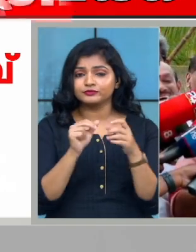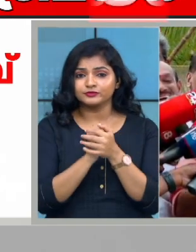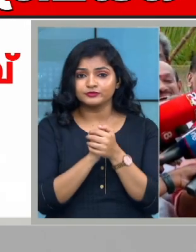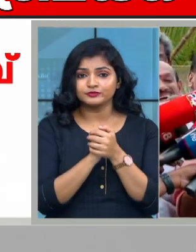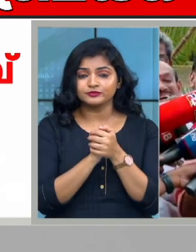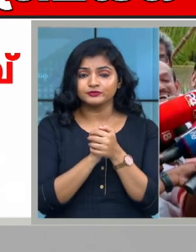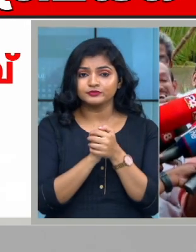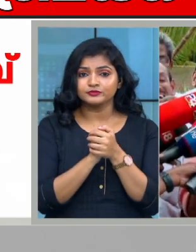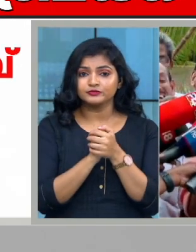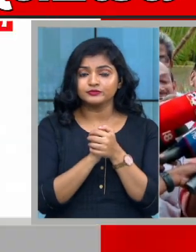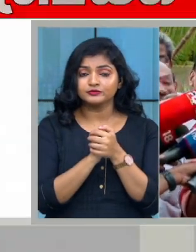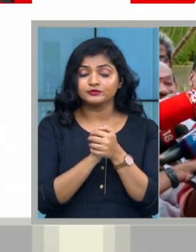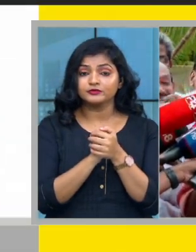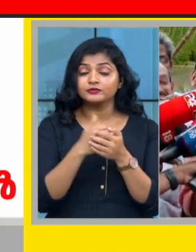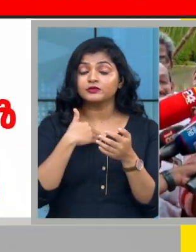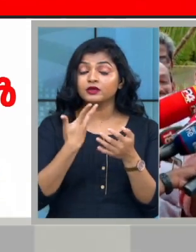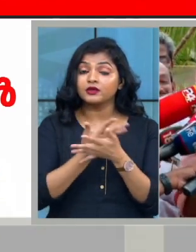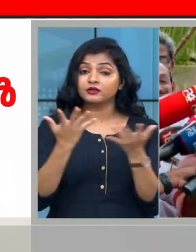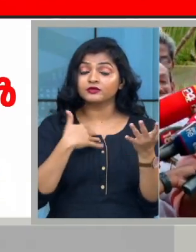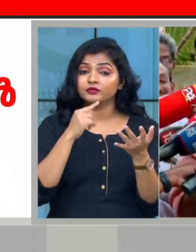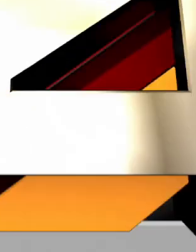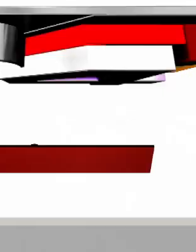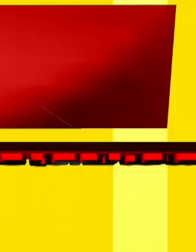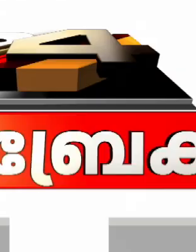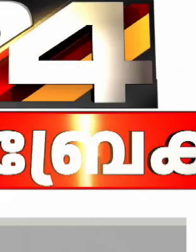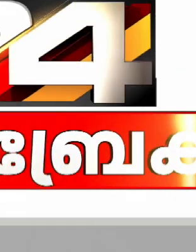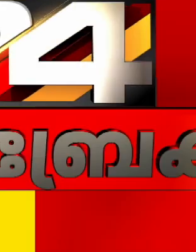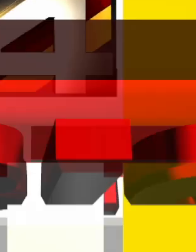എന്ന് പറഞ്ഞാല് ഞാൻ എന്ത് പറഞ്ഞാലും നിങ്ങൾക്ക് അതിനെ വ്യാഖ്യാനിക്കാം.